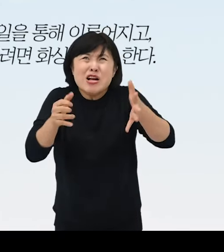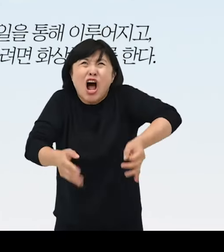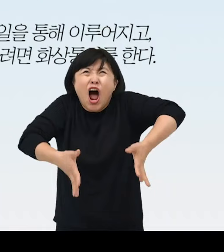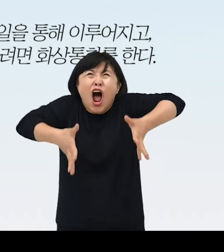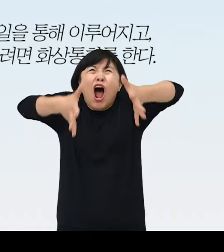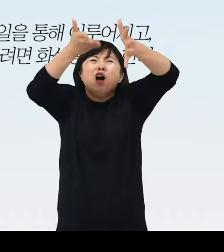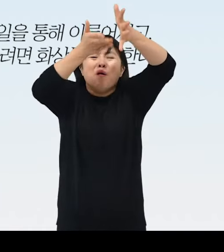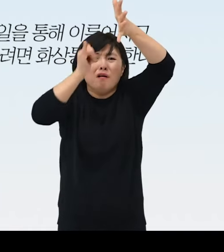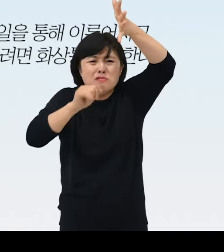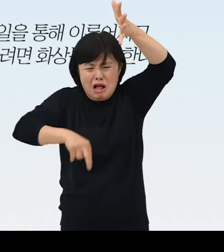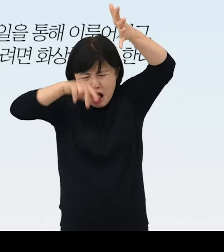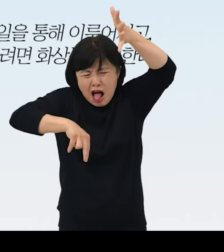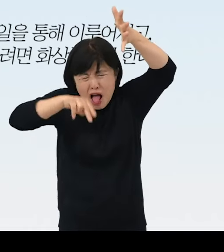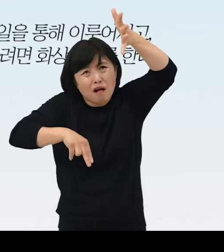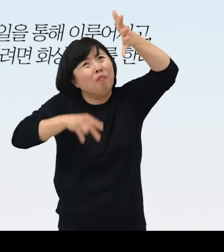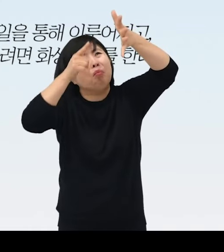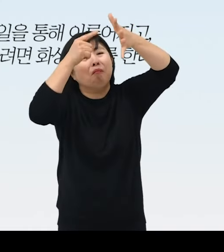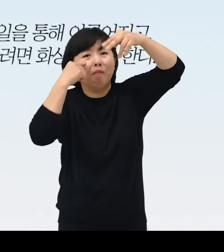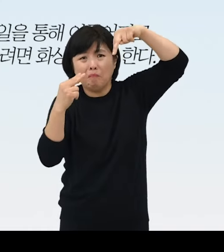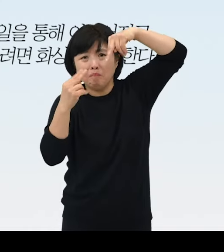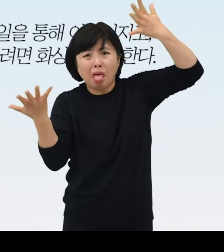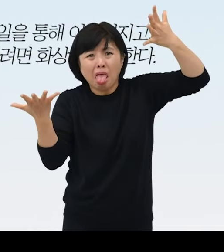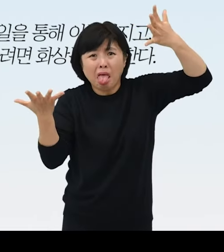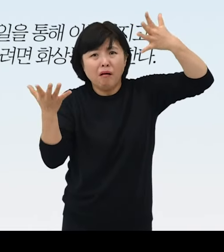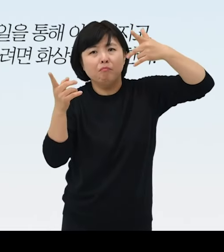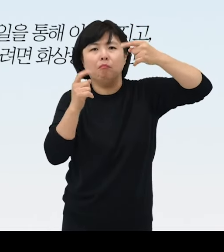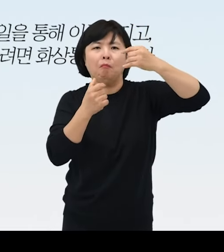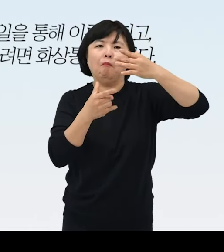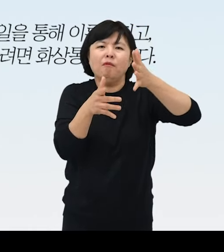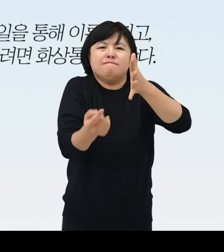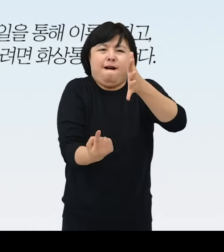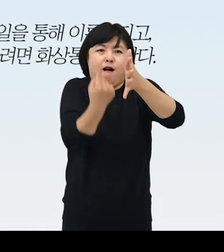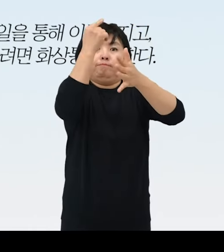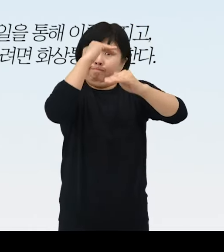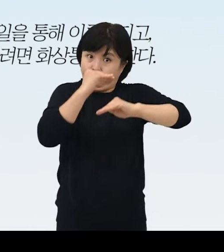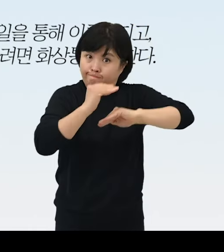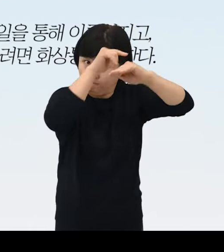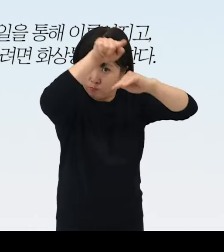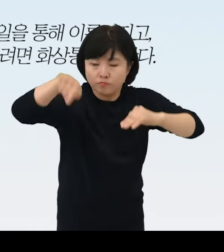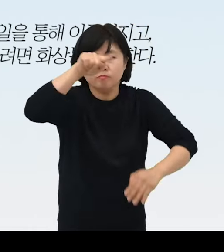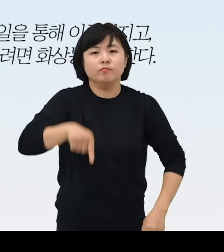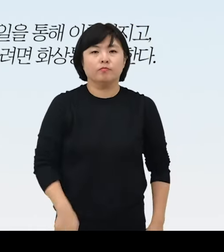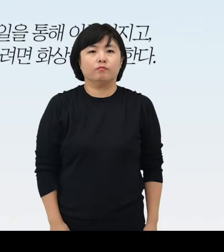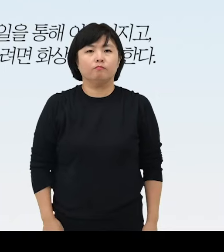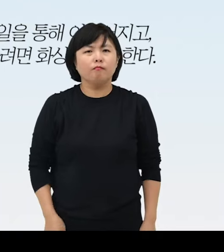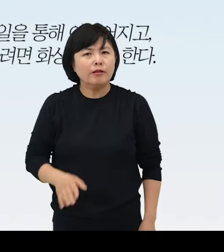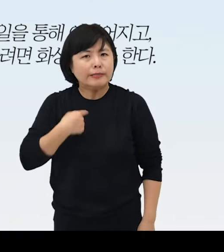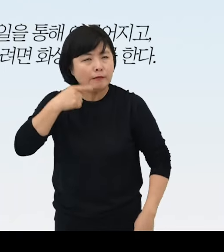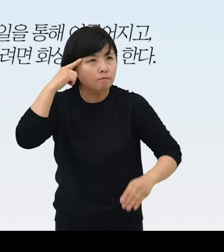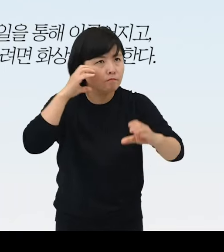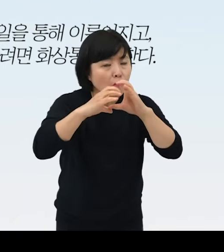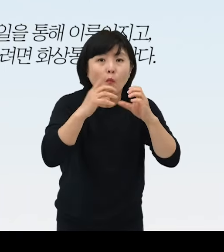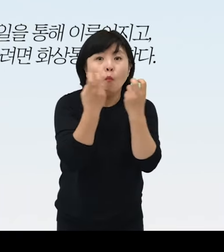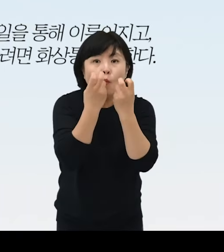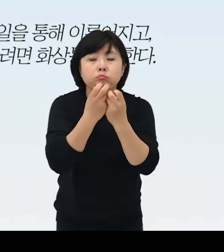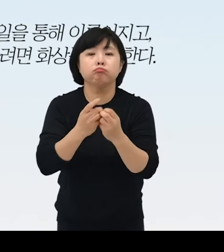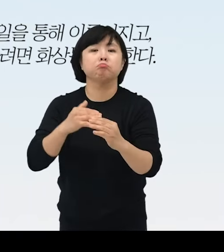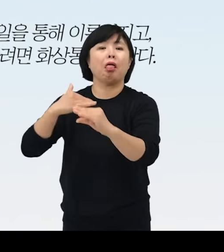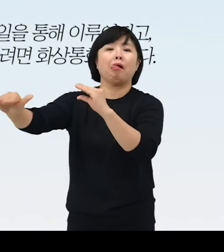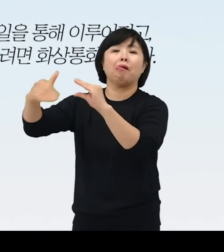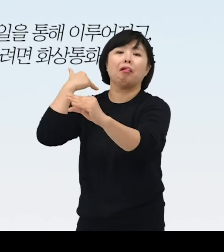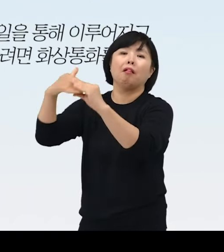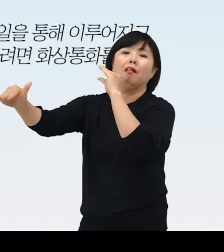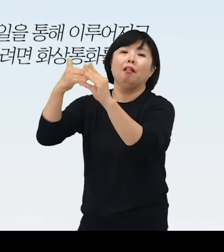몇 개 남지 않은 고층 빌딩은 계단이나 통로에서 사람들이 마주치지 않도록 지어져 있다. 의사소통은 모두 이메일을